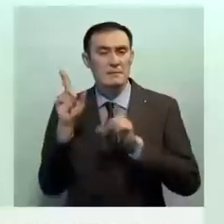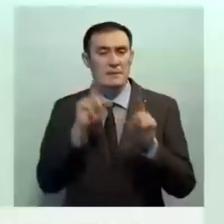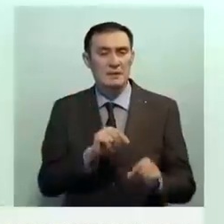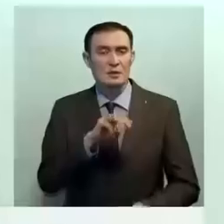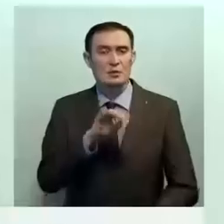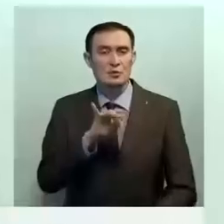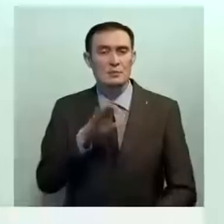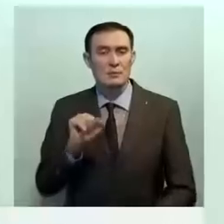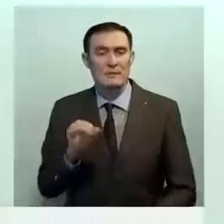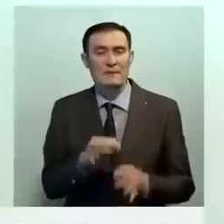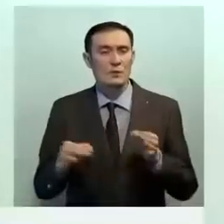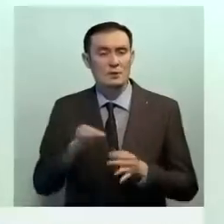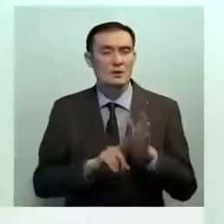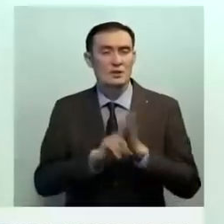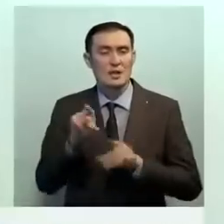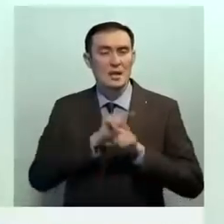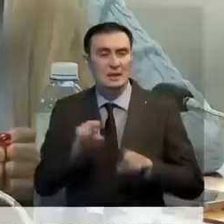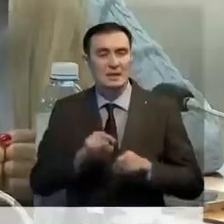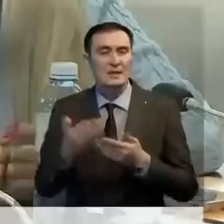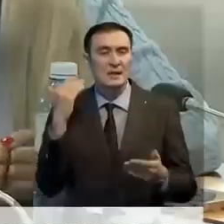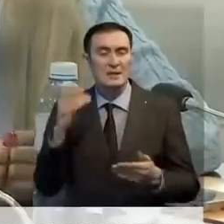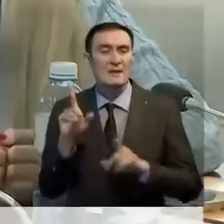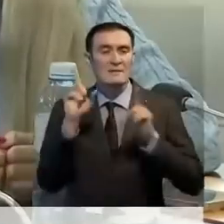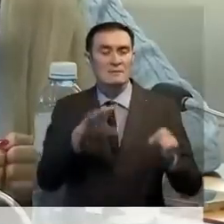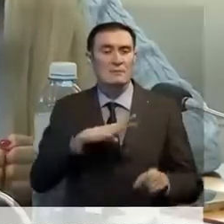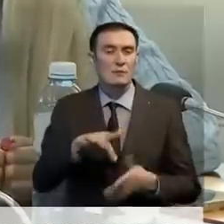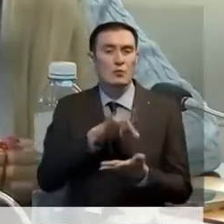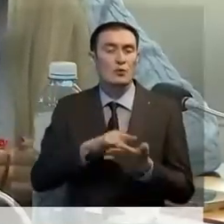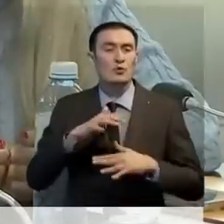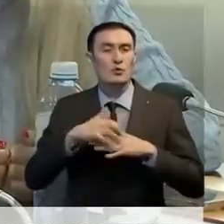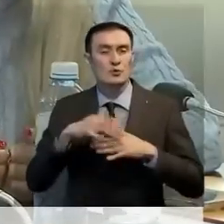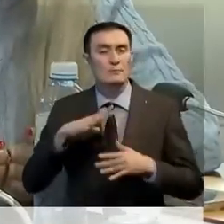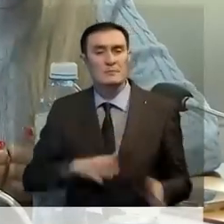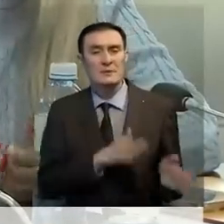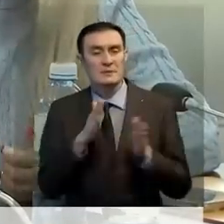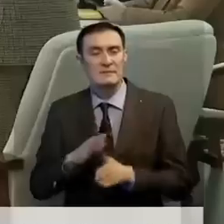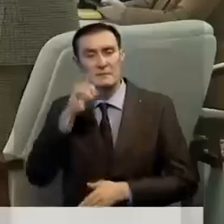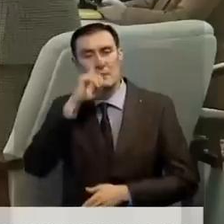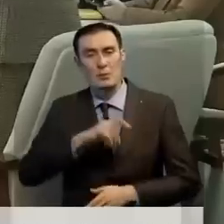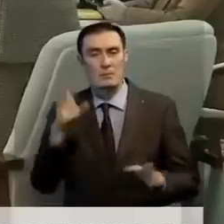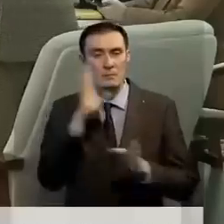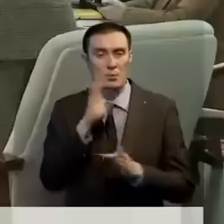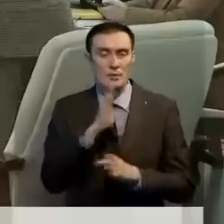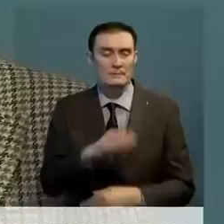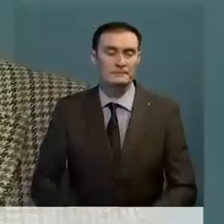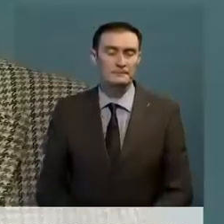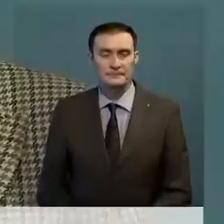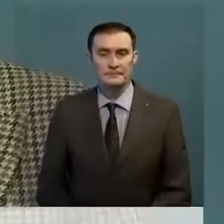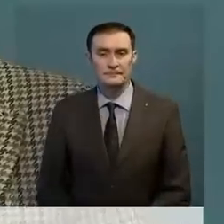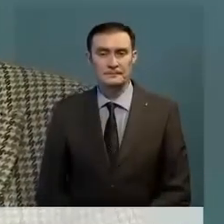поездка Турсунбековой в регионы с начала агитации. Ранее визит в Кокшетау пришлось перенести из-за непогоды.